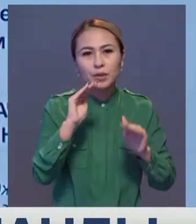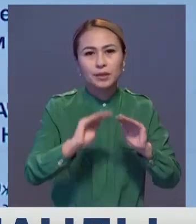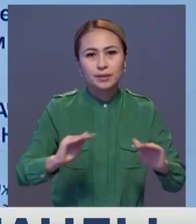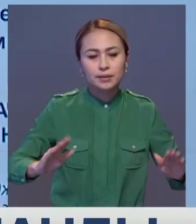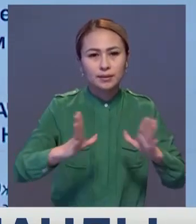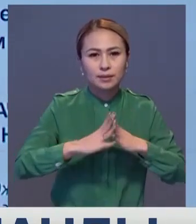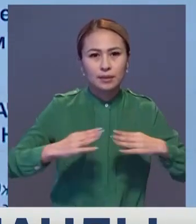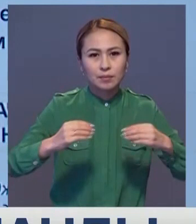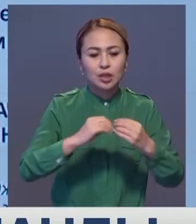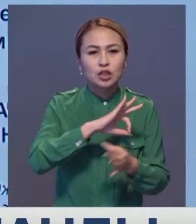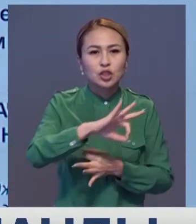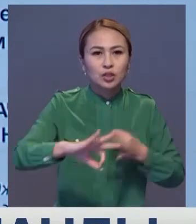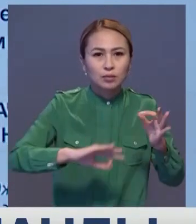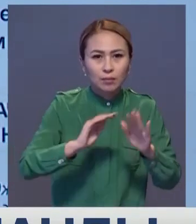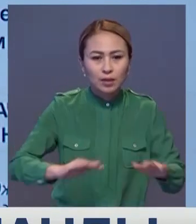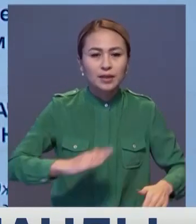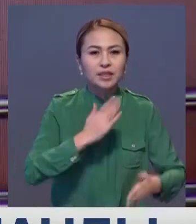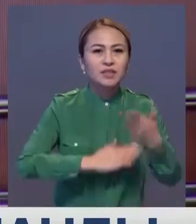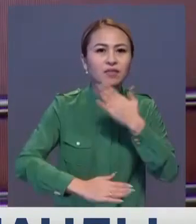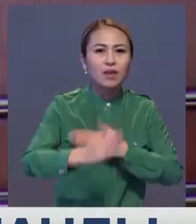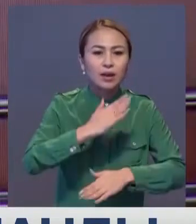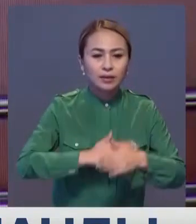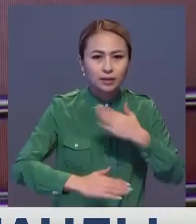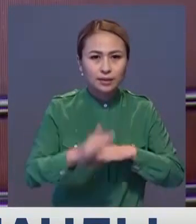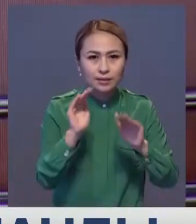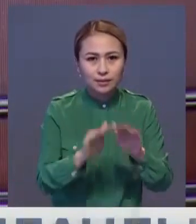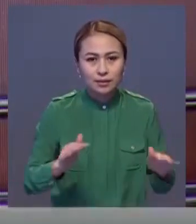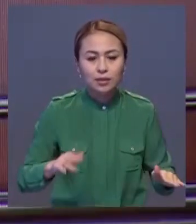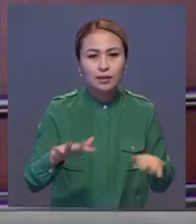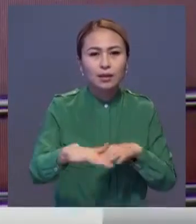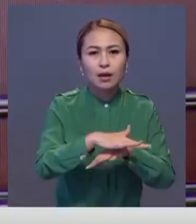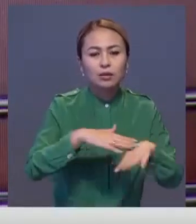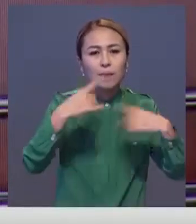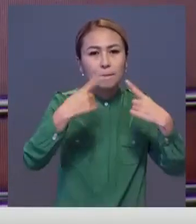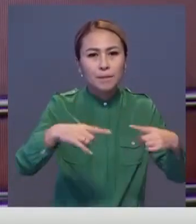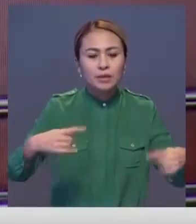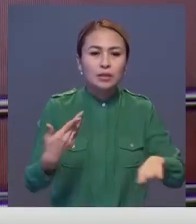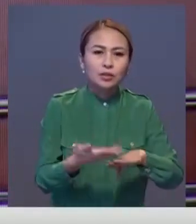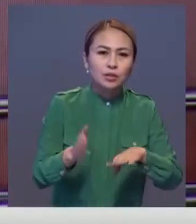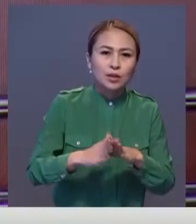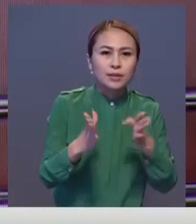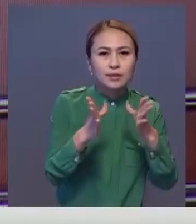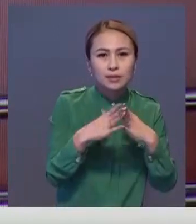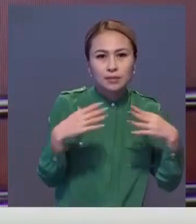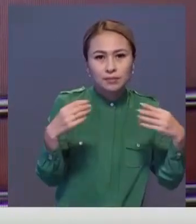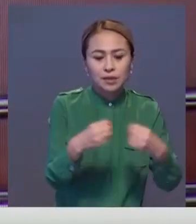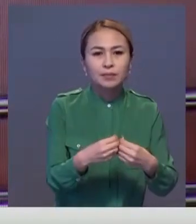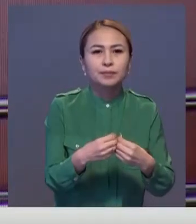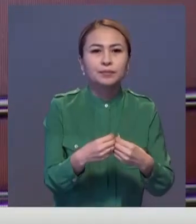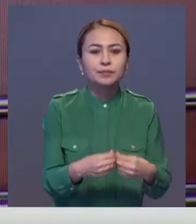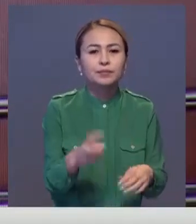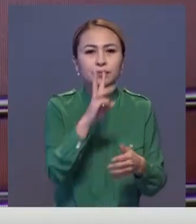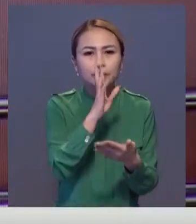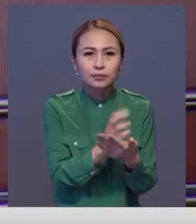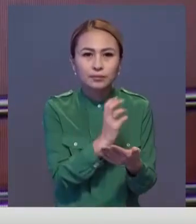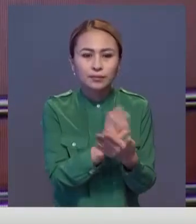отбасылар, жетім балалар, мүгедек балалары бар отбасылар және халықтың басқа да әлеуметтік осал топтары табысы